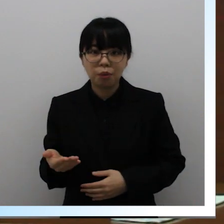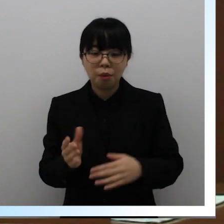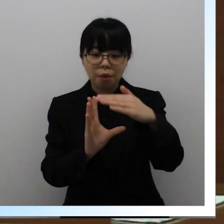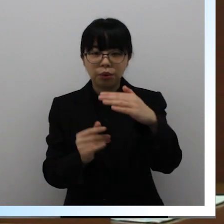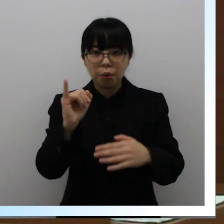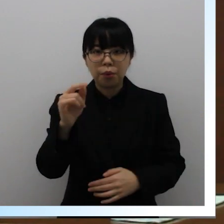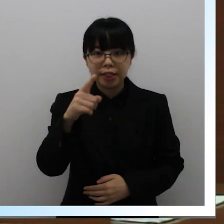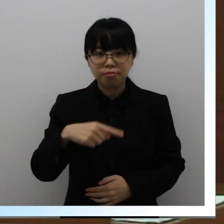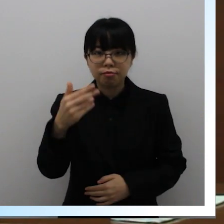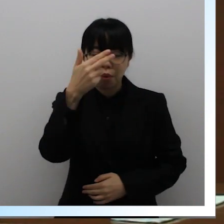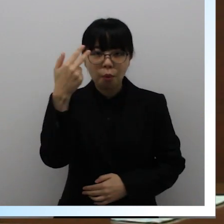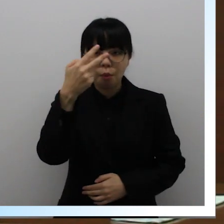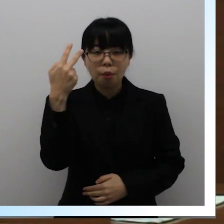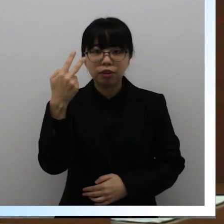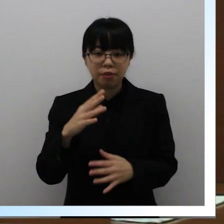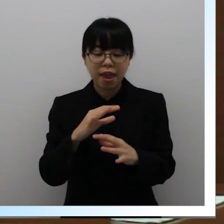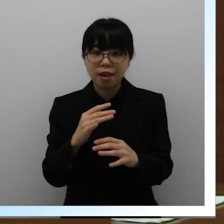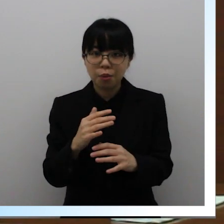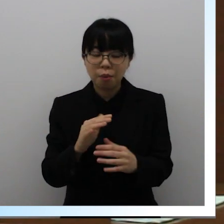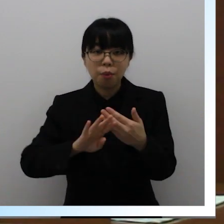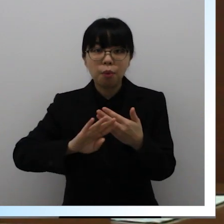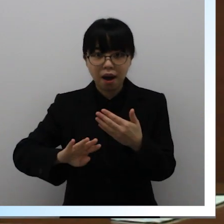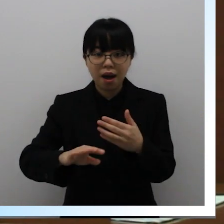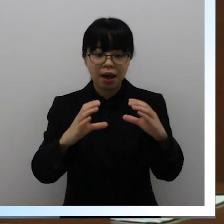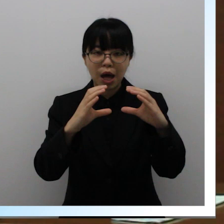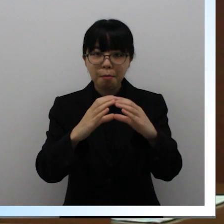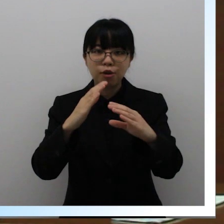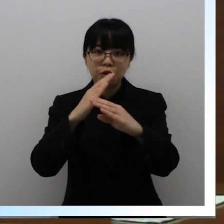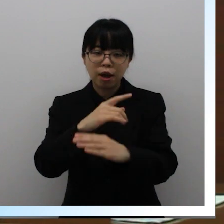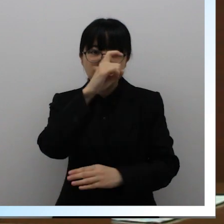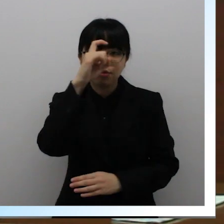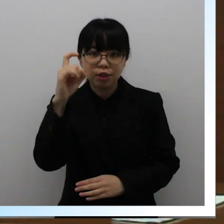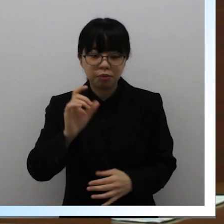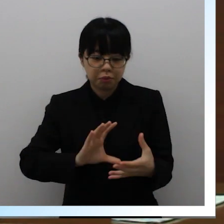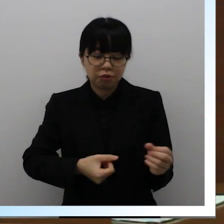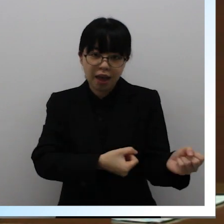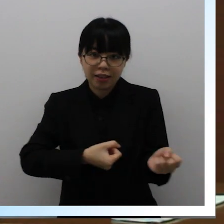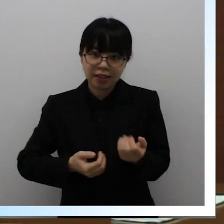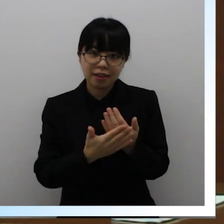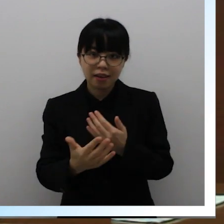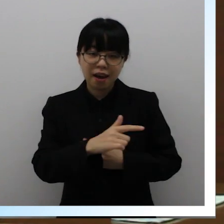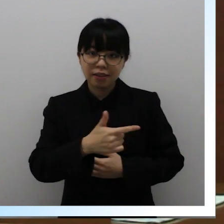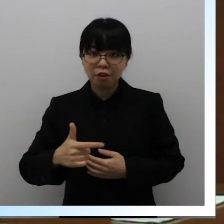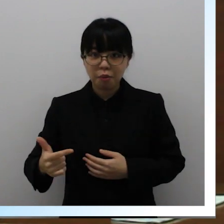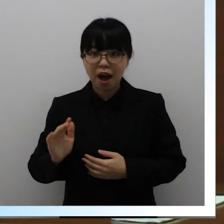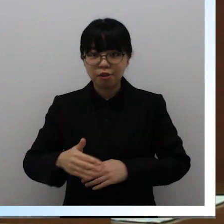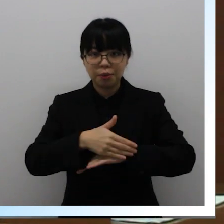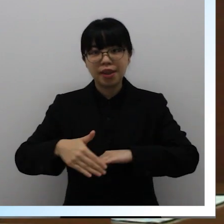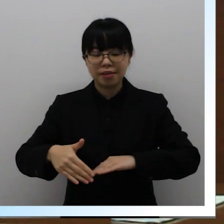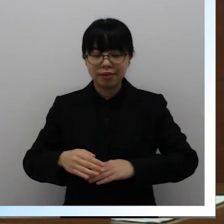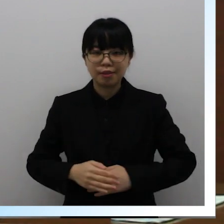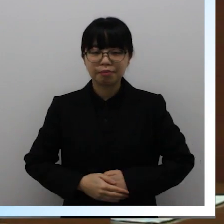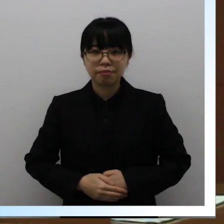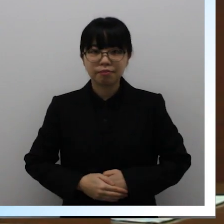楽部による演奏のほか、丸抜クイズ、綱引き大会などの催し物が行われます。